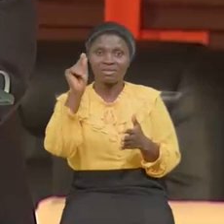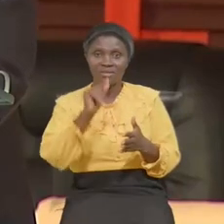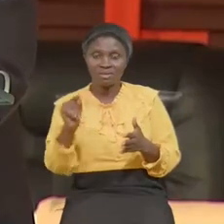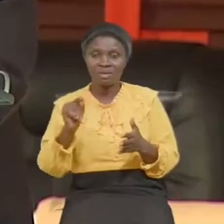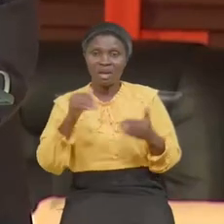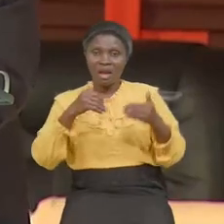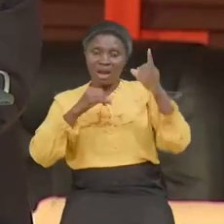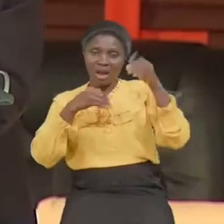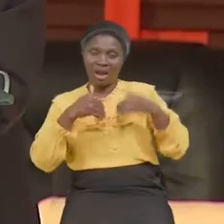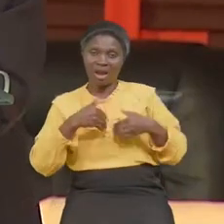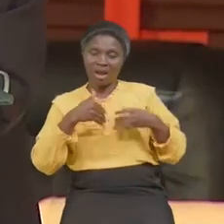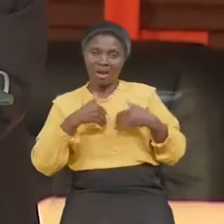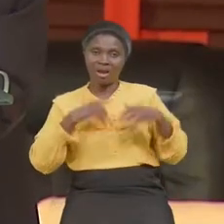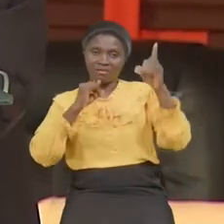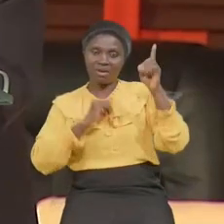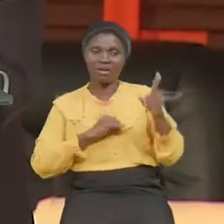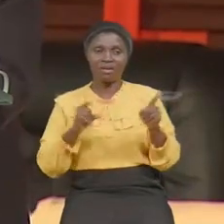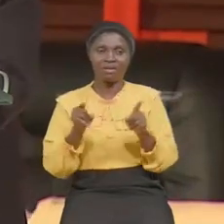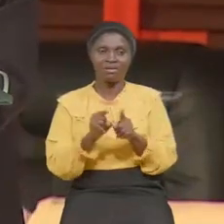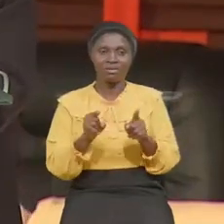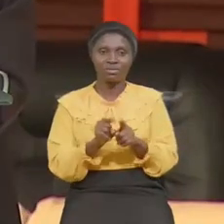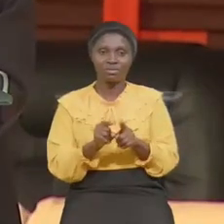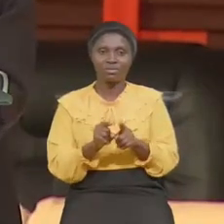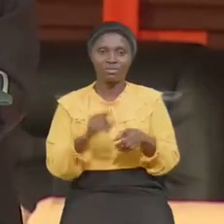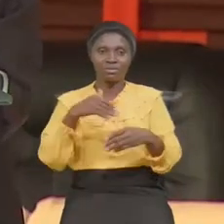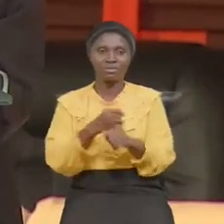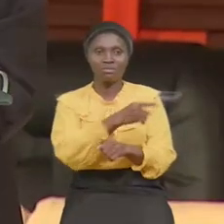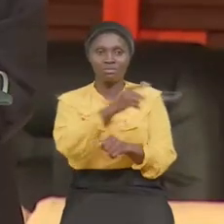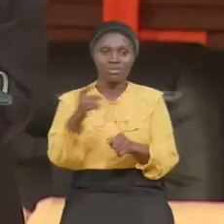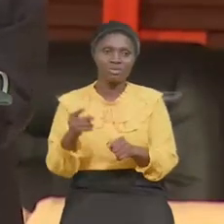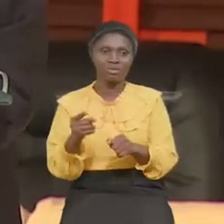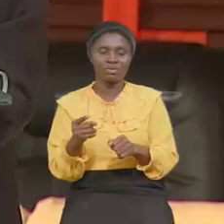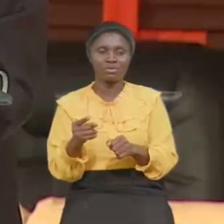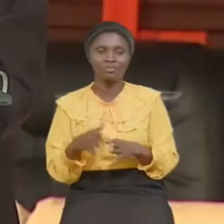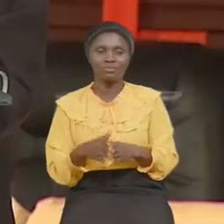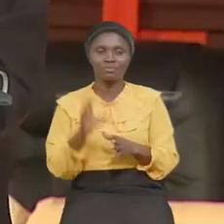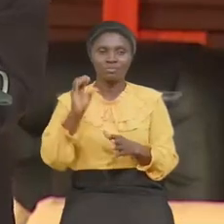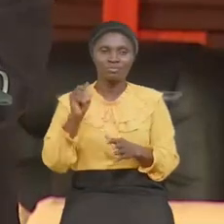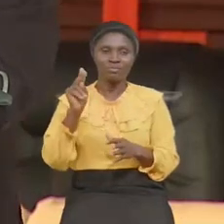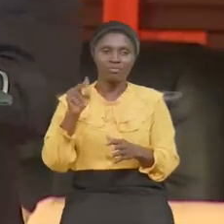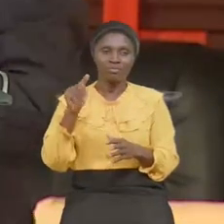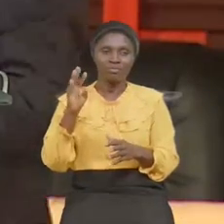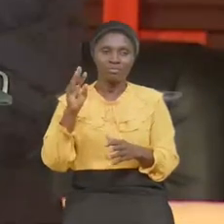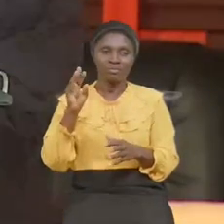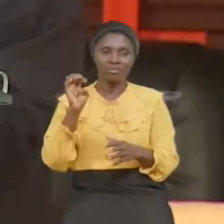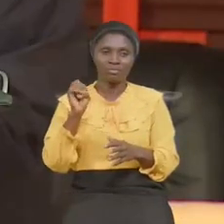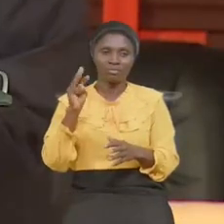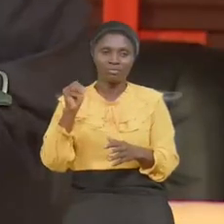et vil aux yeux de tout le peuple. Parce que vous n'avez fait garder mes voies. Et